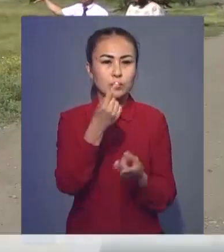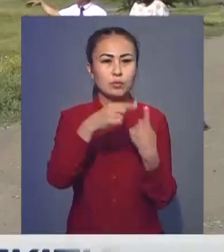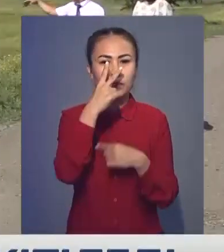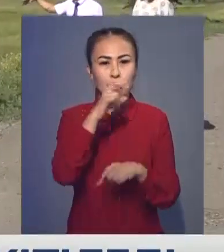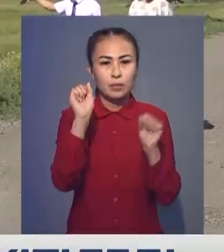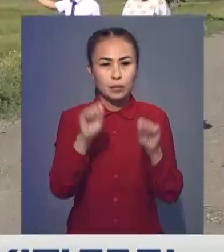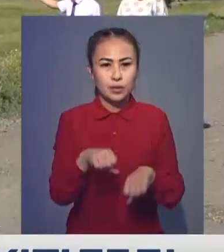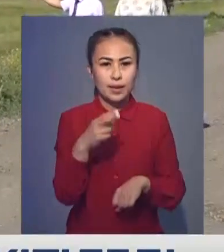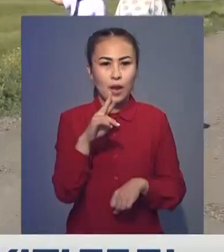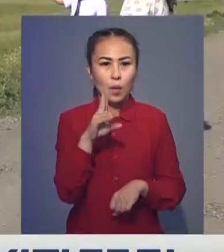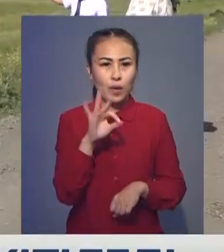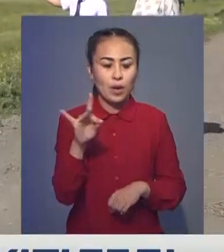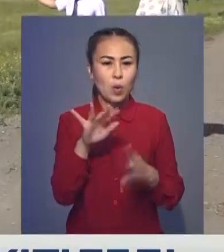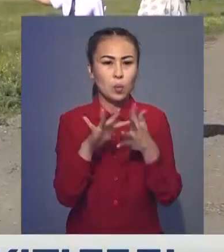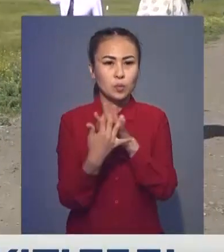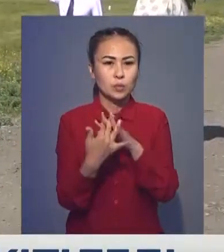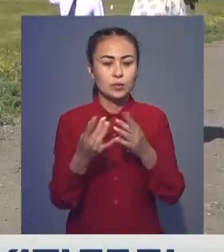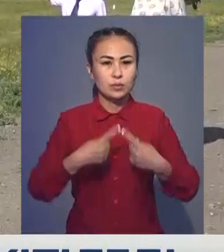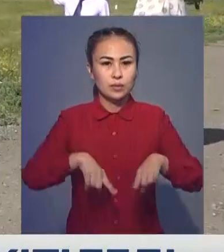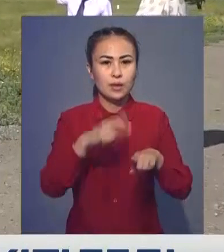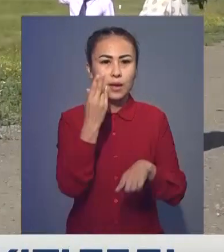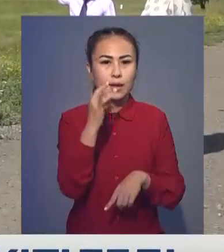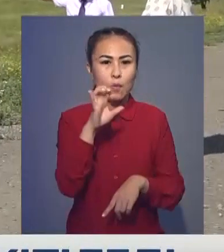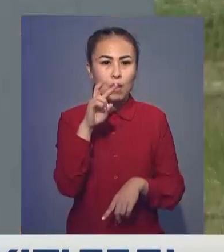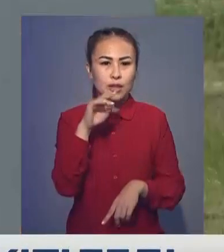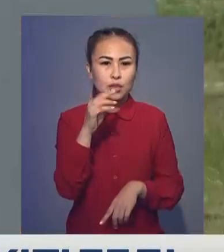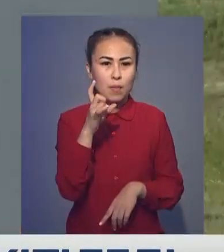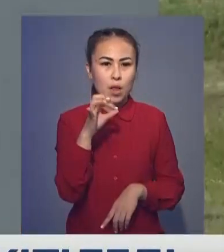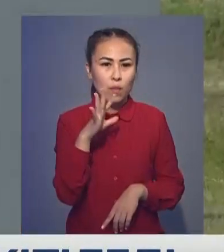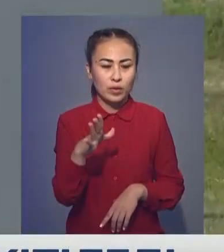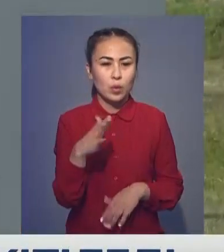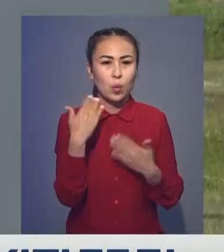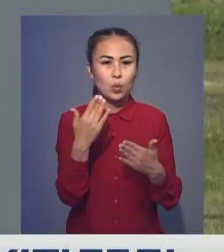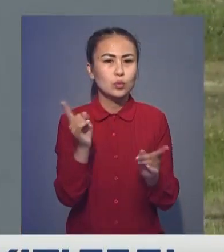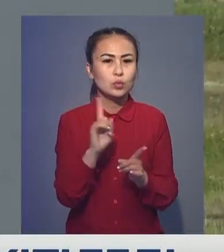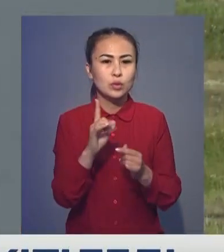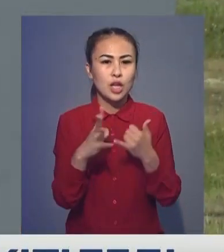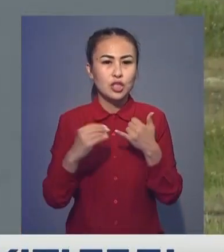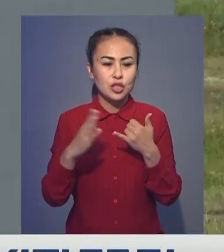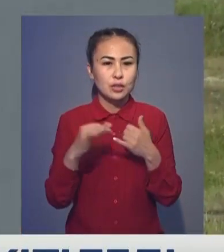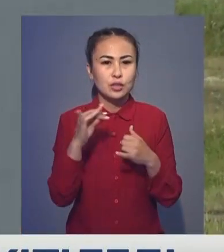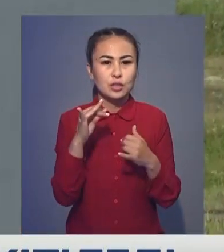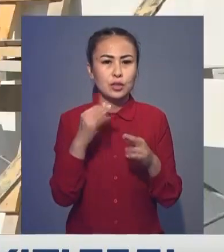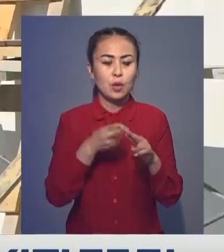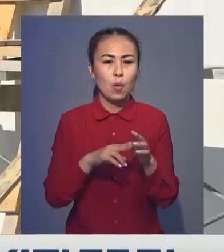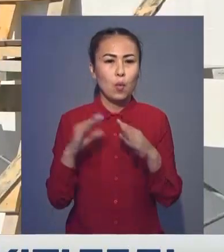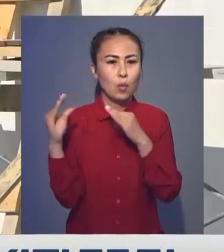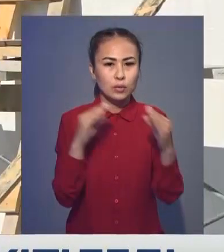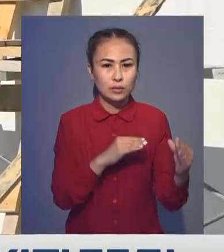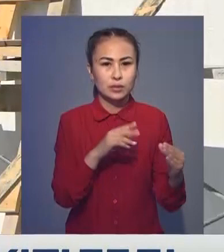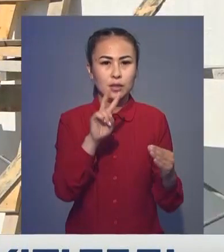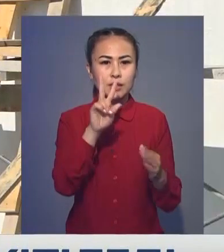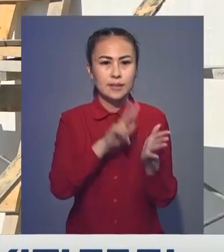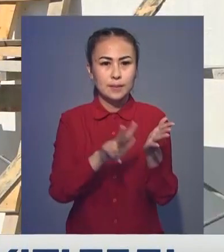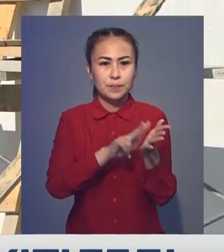табуға мүмкіндік береді дейді Якорь ауылдық округінің әкімі Қайырболат Чехманов. Қазір оның округінде мүлік, жер және көлік